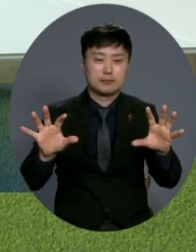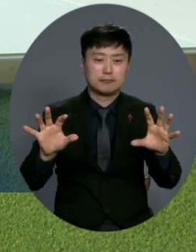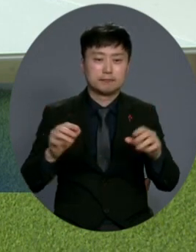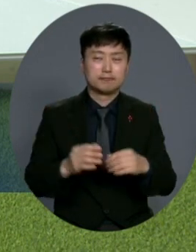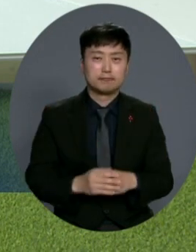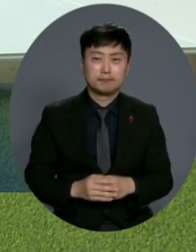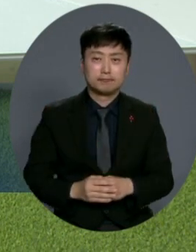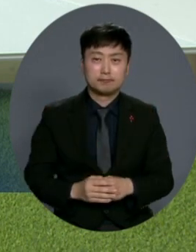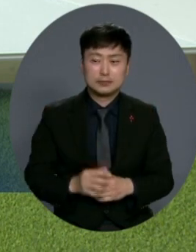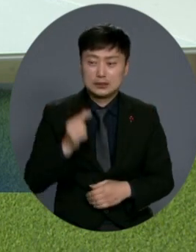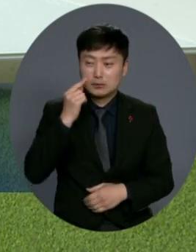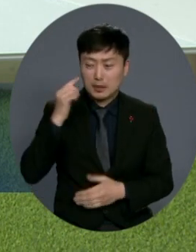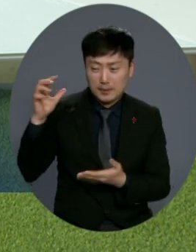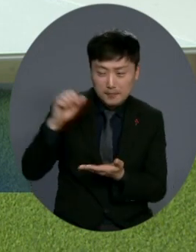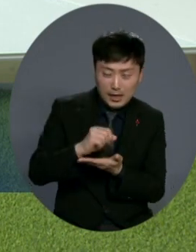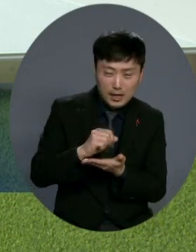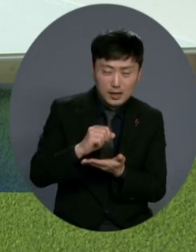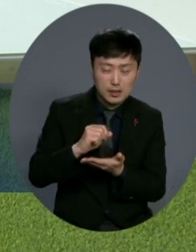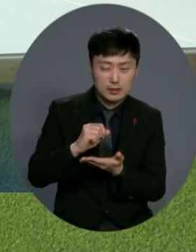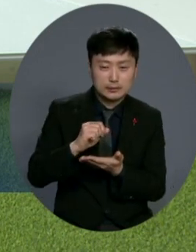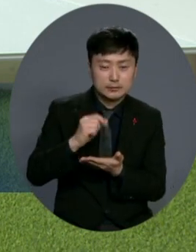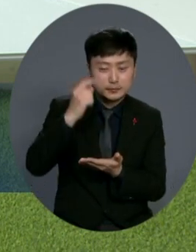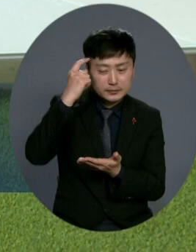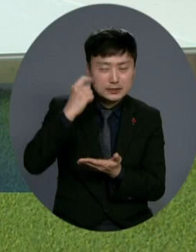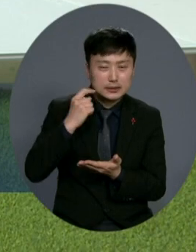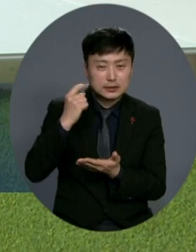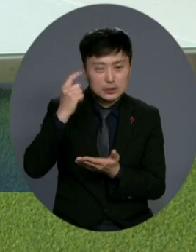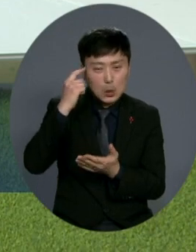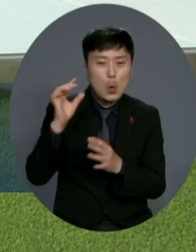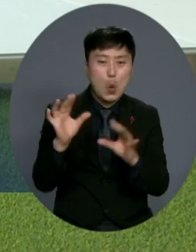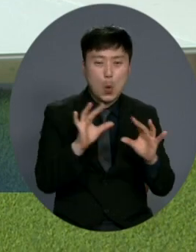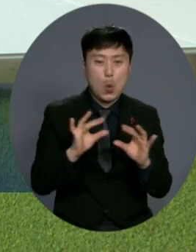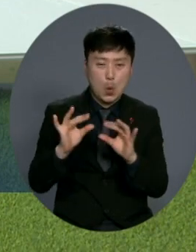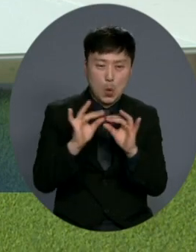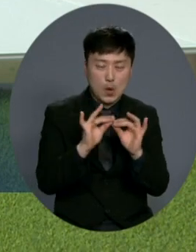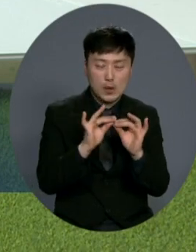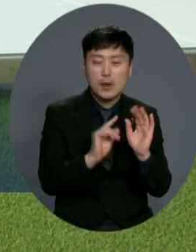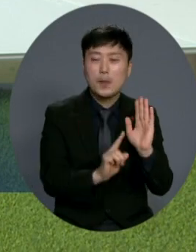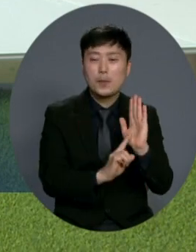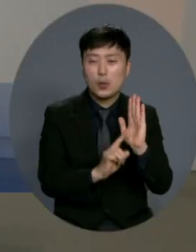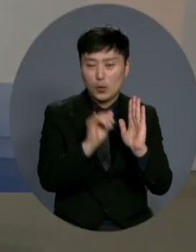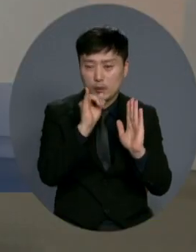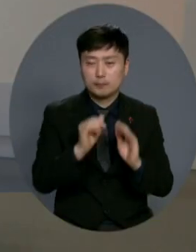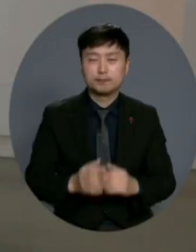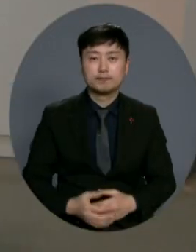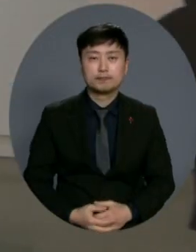느낌을 최대한 좀 같이 공감할 수 있도록 하려고 표현하려고 했습니다.